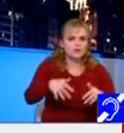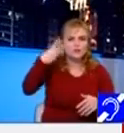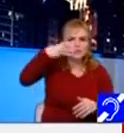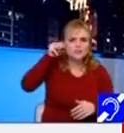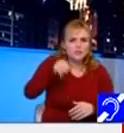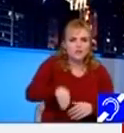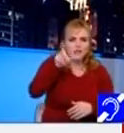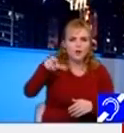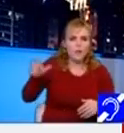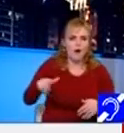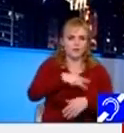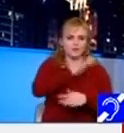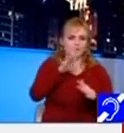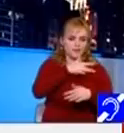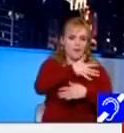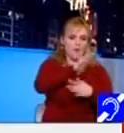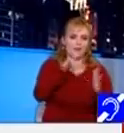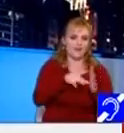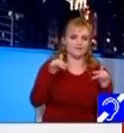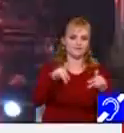întreținut atmosfera timp de aproape 6 ore.